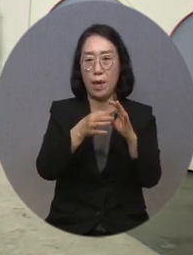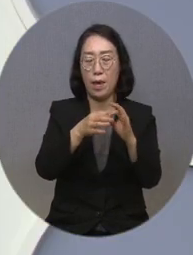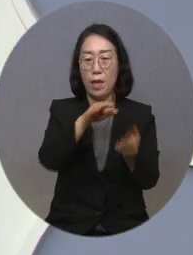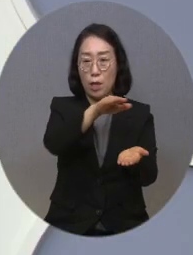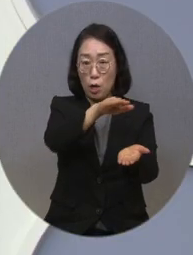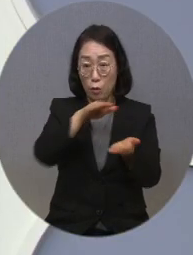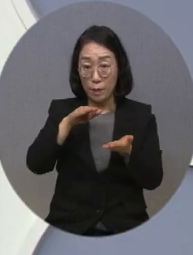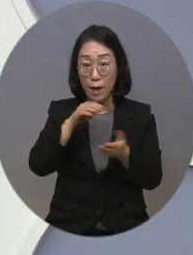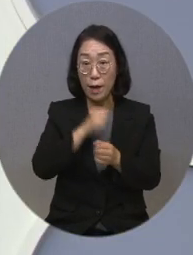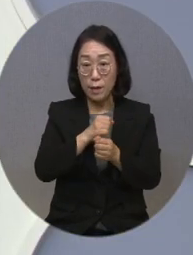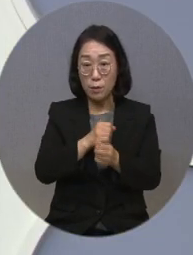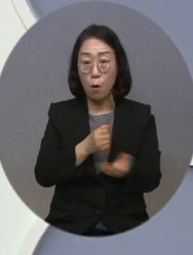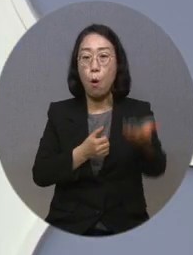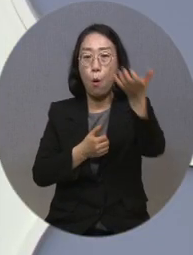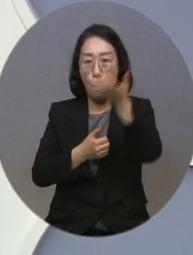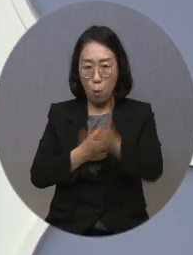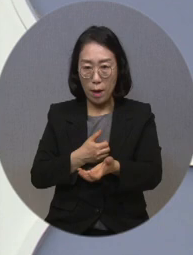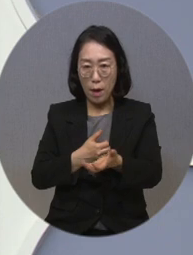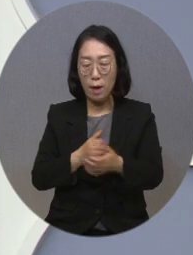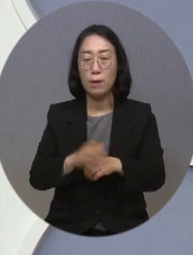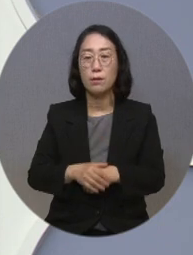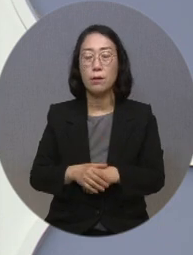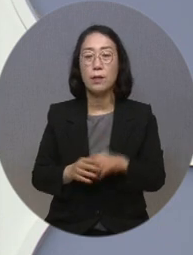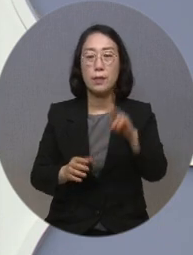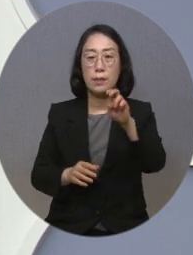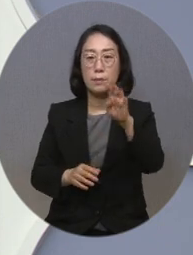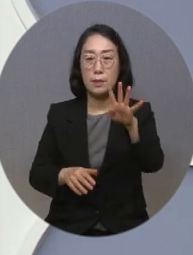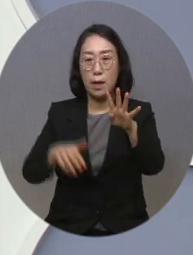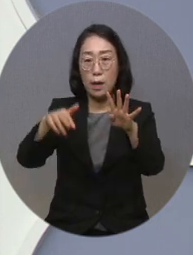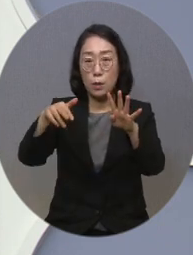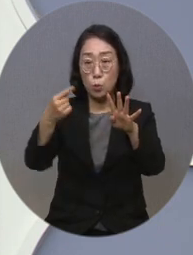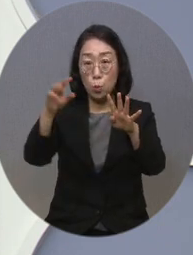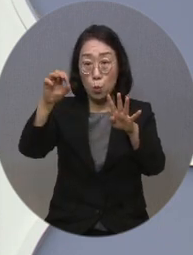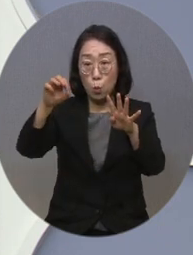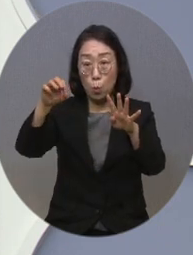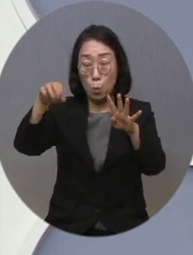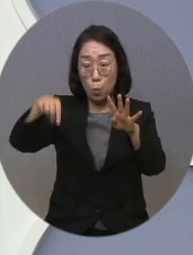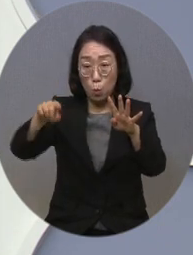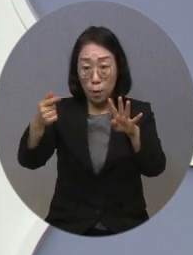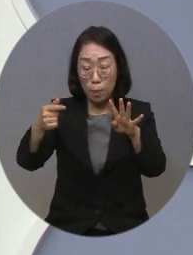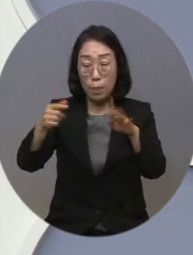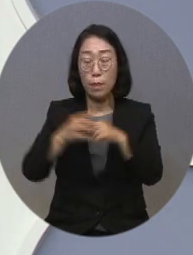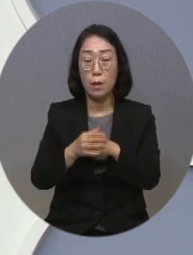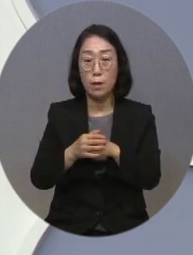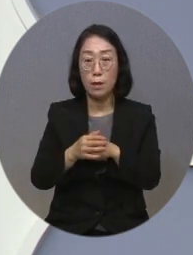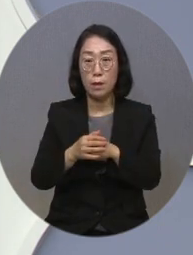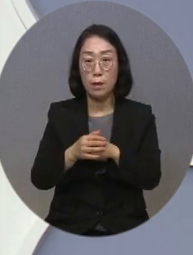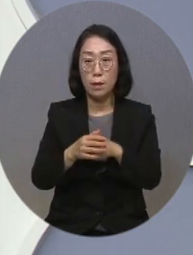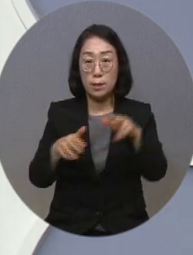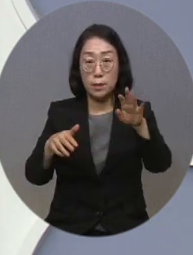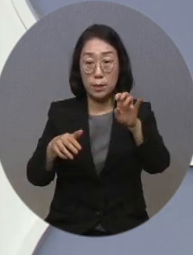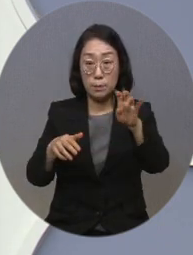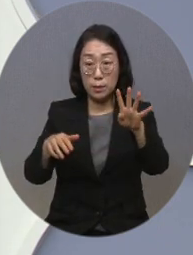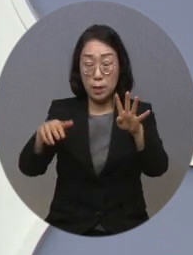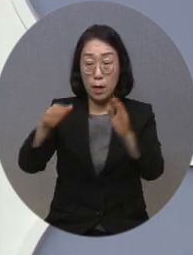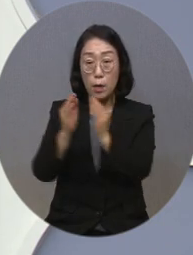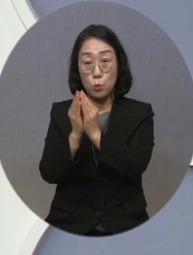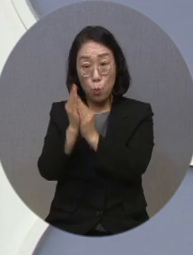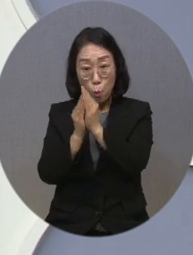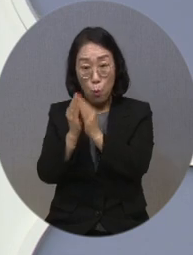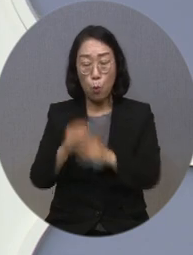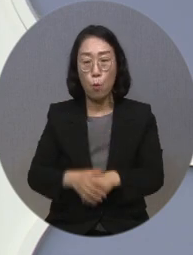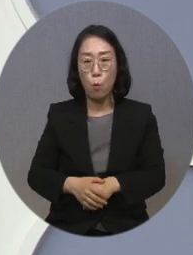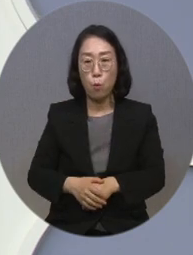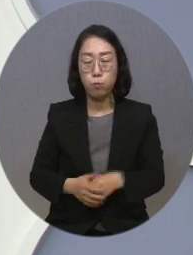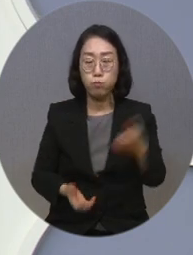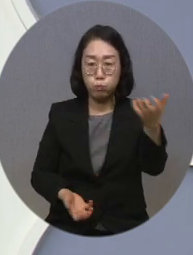해서 그때 24조 원이라는 어마어마한 큰 돈이 그때 유치가 됐습니다. 다른 도는